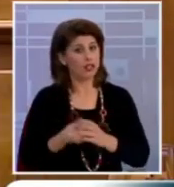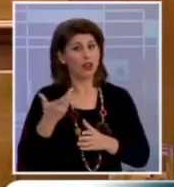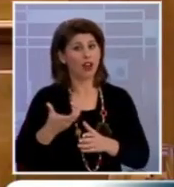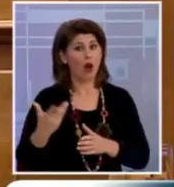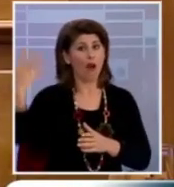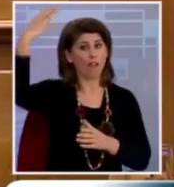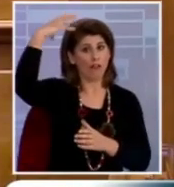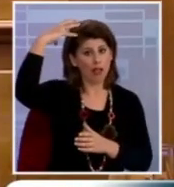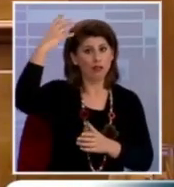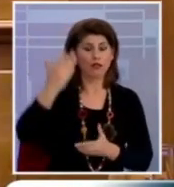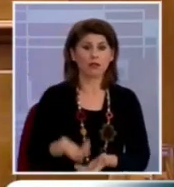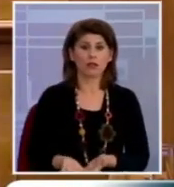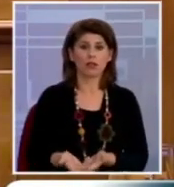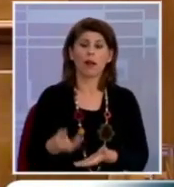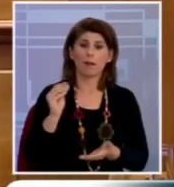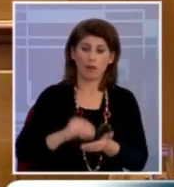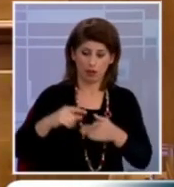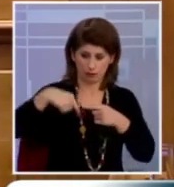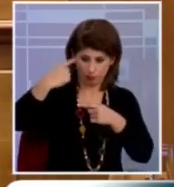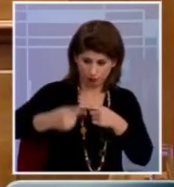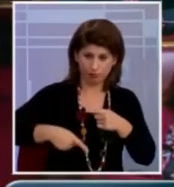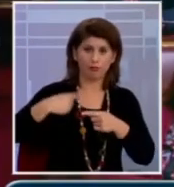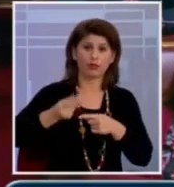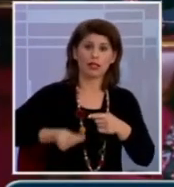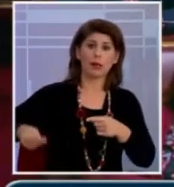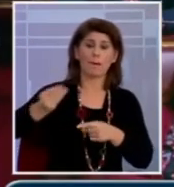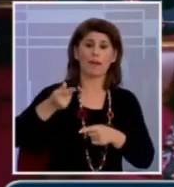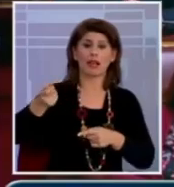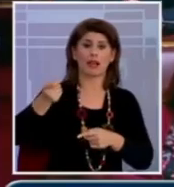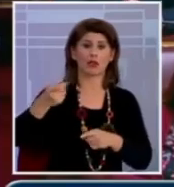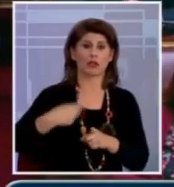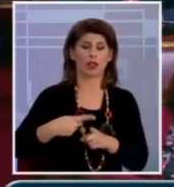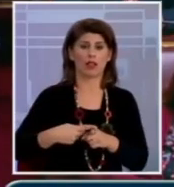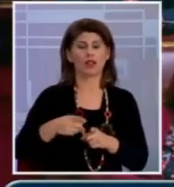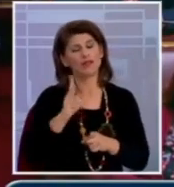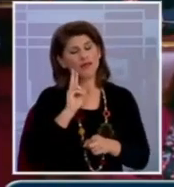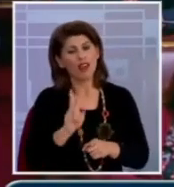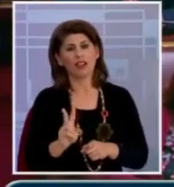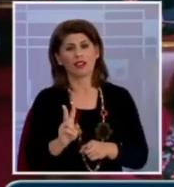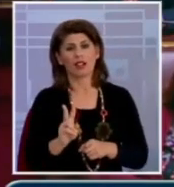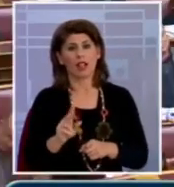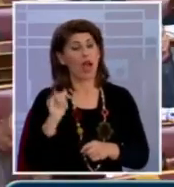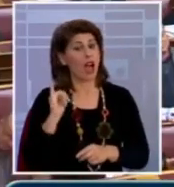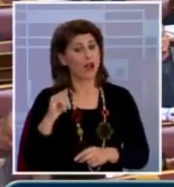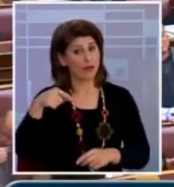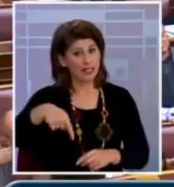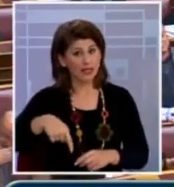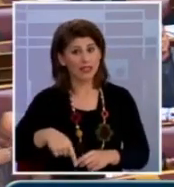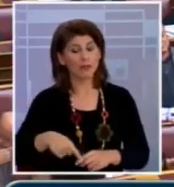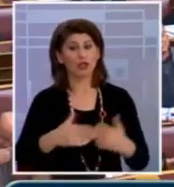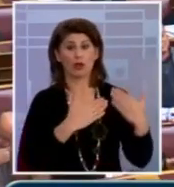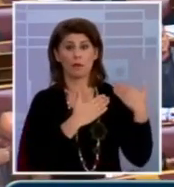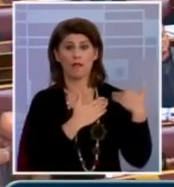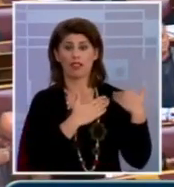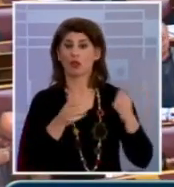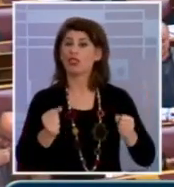νέο σπιράλι υπερχρέωσης της χώρας. Είναι προφανές ότι στη σύλληψη ακόμη και σήμερα των υπευθύνων